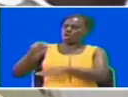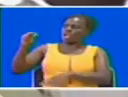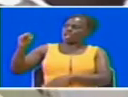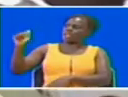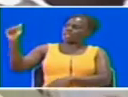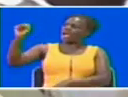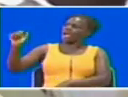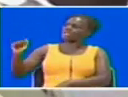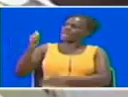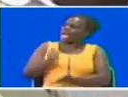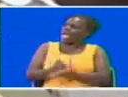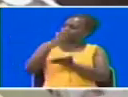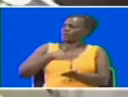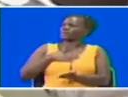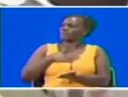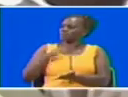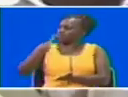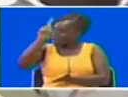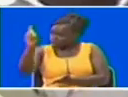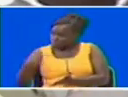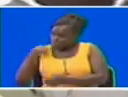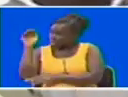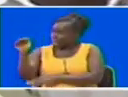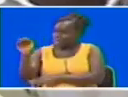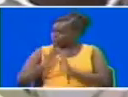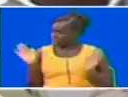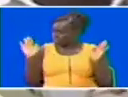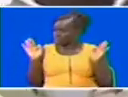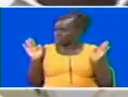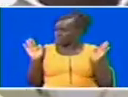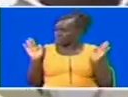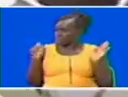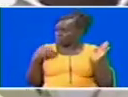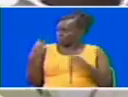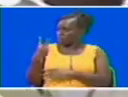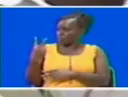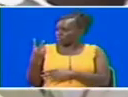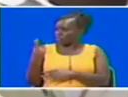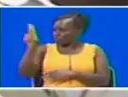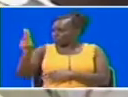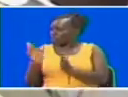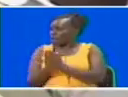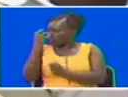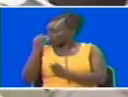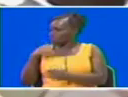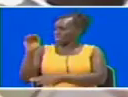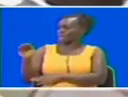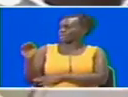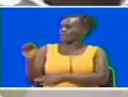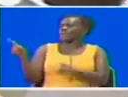hapa tutifeke? Hiyo ni swali ambayo ninauliza deputy president na rais. Na